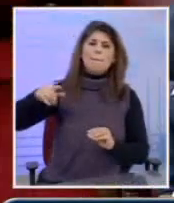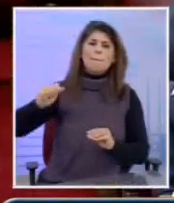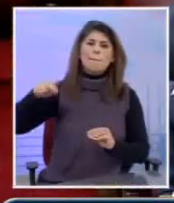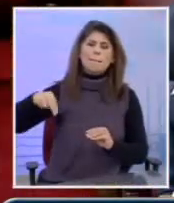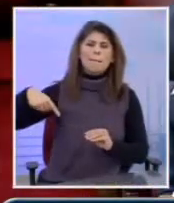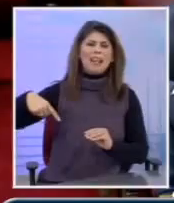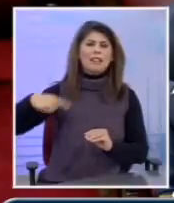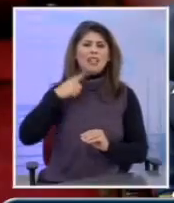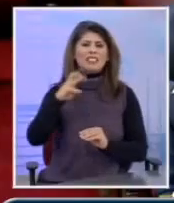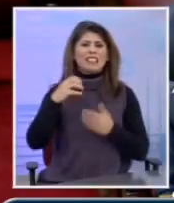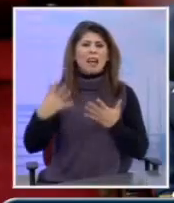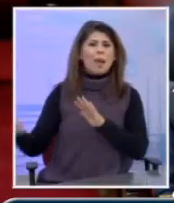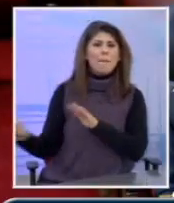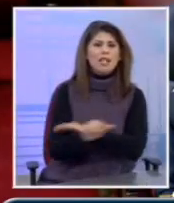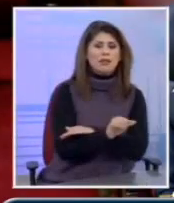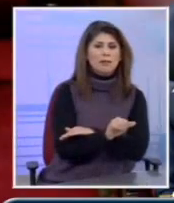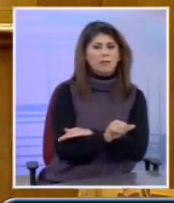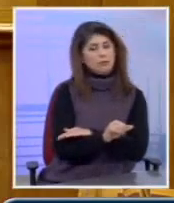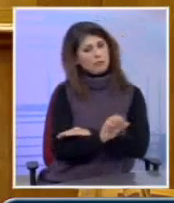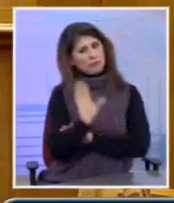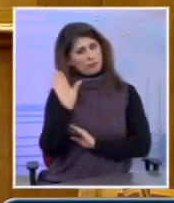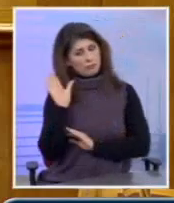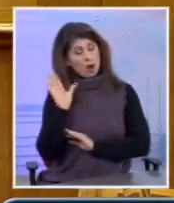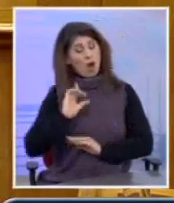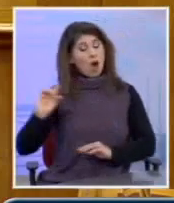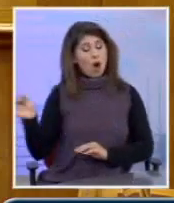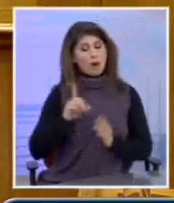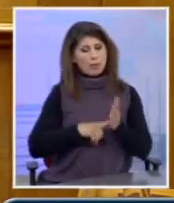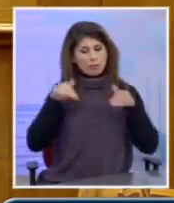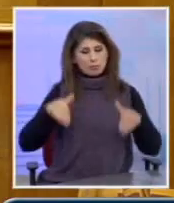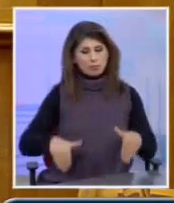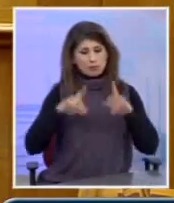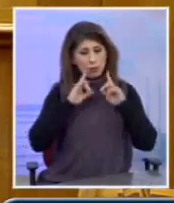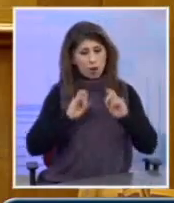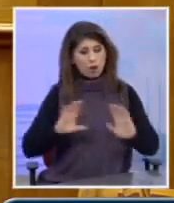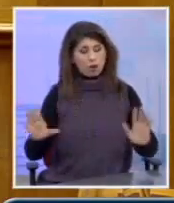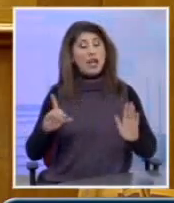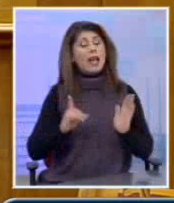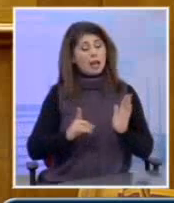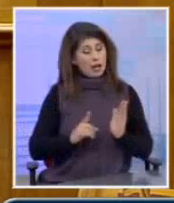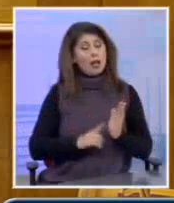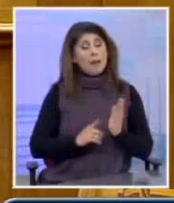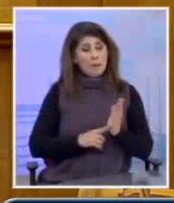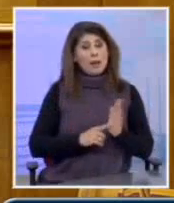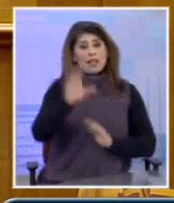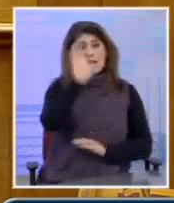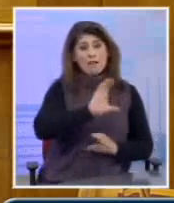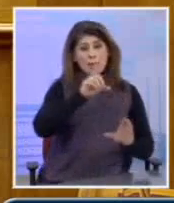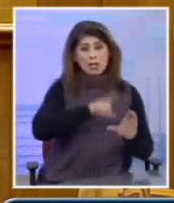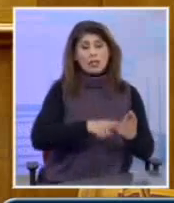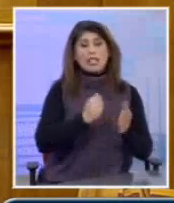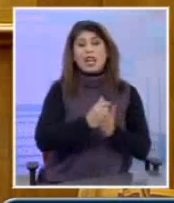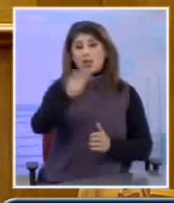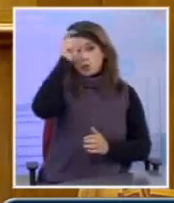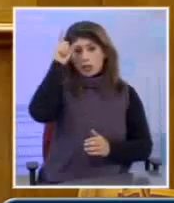να τηρήσουν και όλοι οι υπόλοιποι τις διεθνείς υποχρεώσεις και όχι μόνο η Ελλάδα. Η Ελλάδα τηρεί τις υποχρεώσεις της, πρέπει να τις τηρήσει και η Ευρωπαϊκή Ένωση και η